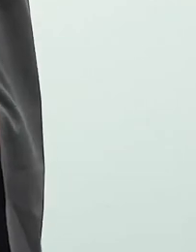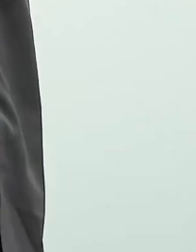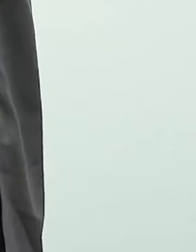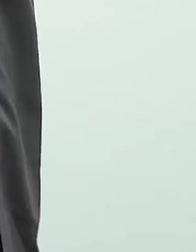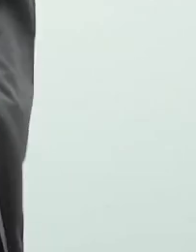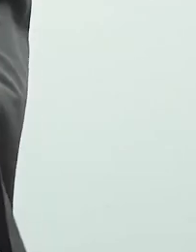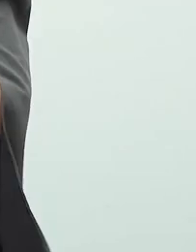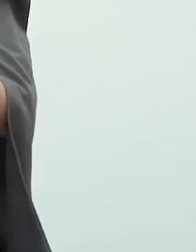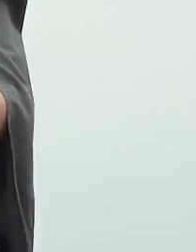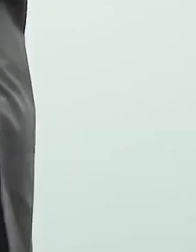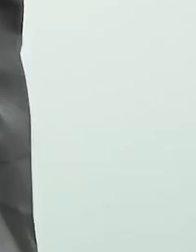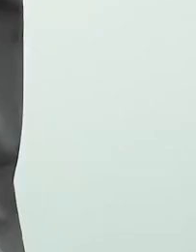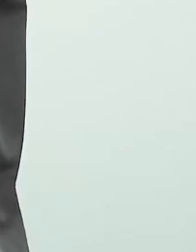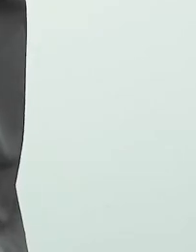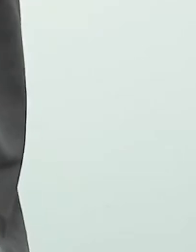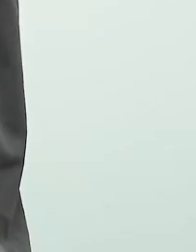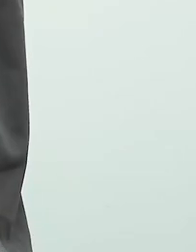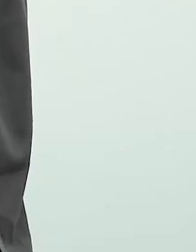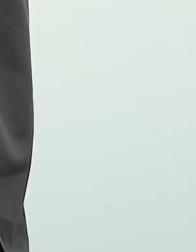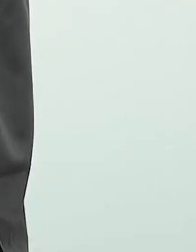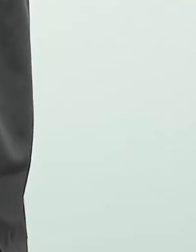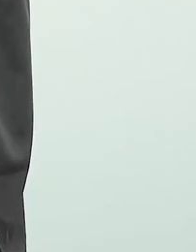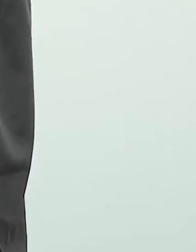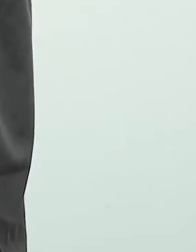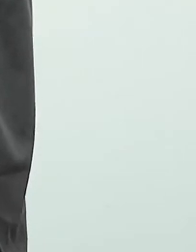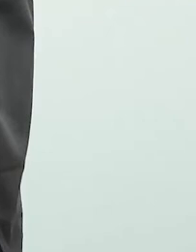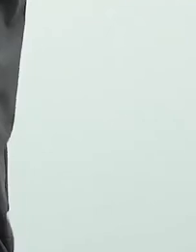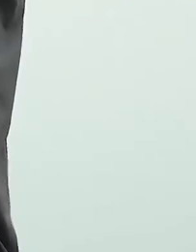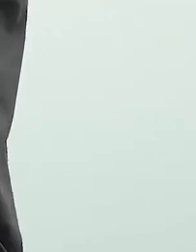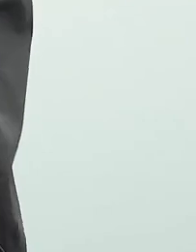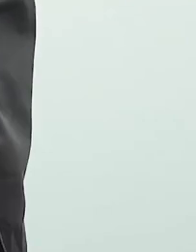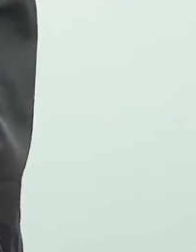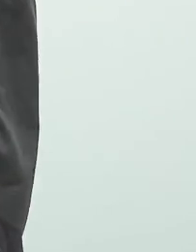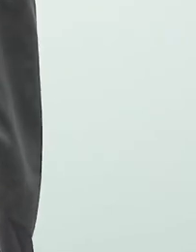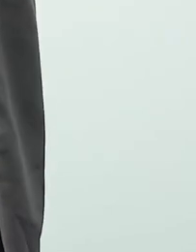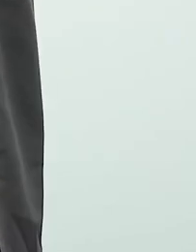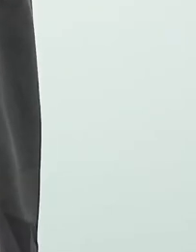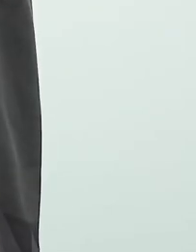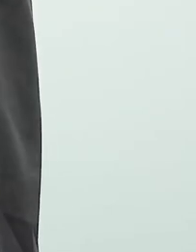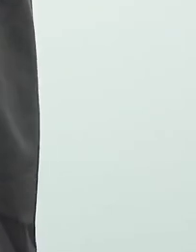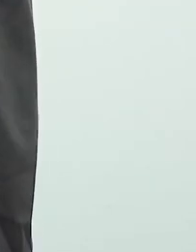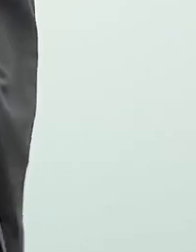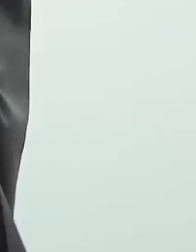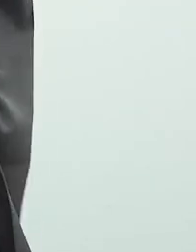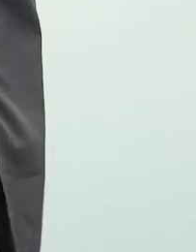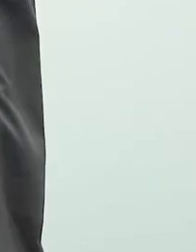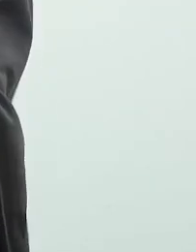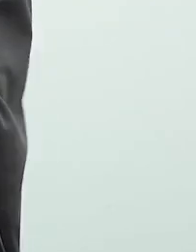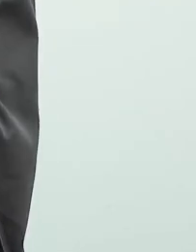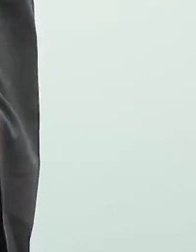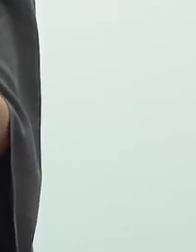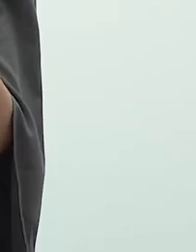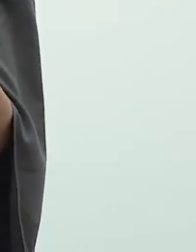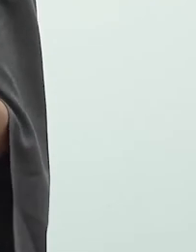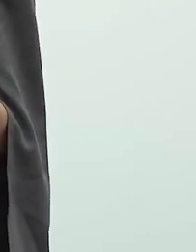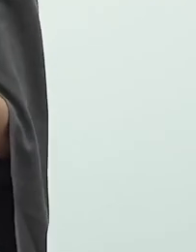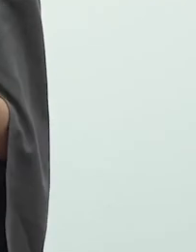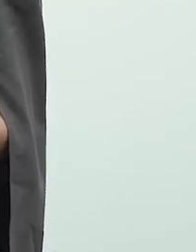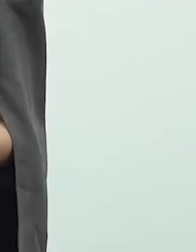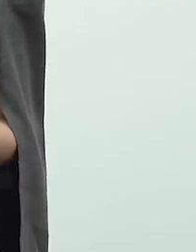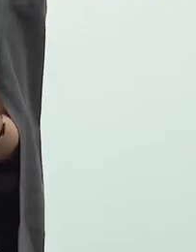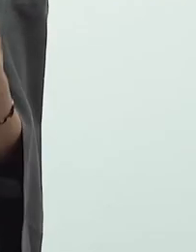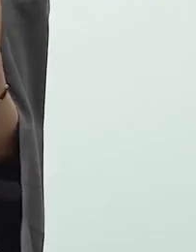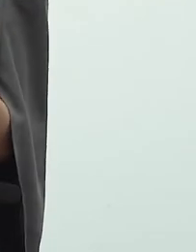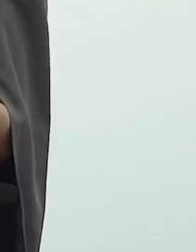본인이 편한 언어를 사실은 약간 이제 당당하게 표현하는 세계가 되었으면 좋겠어 예를